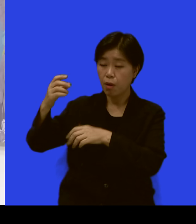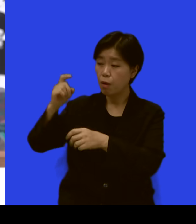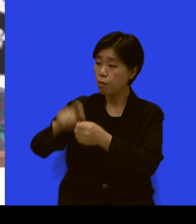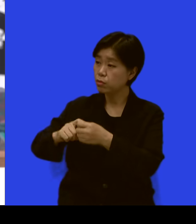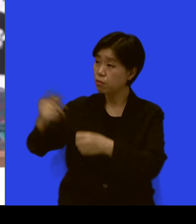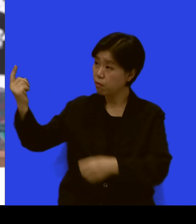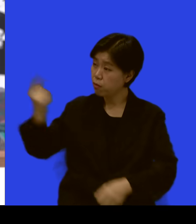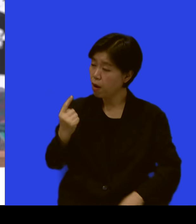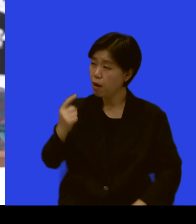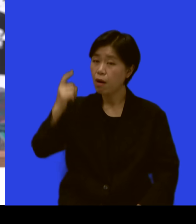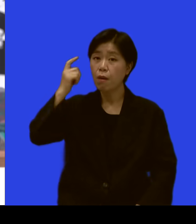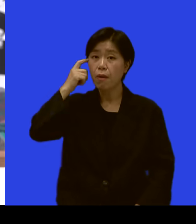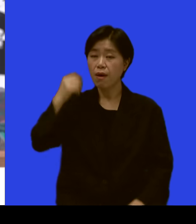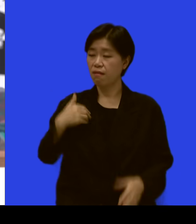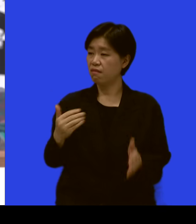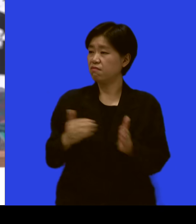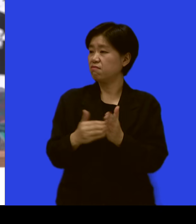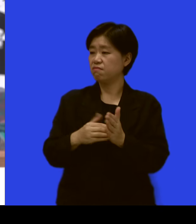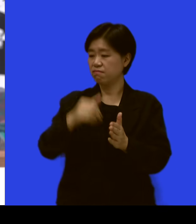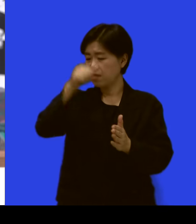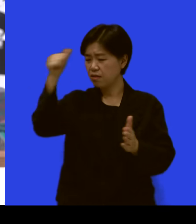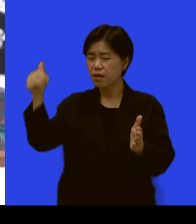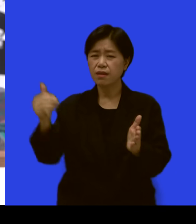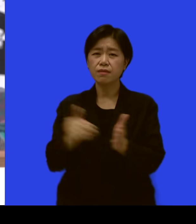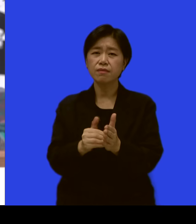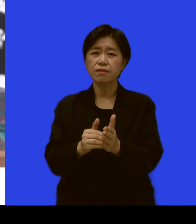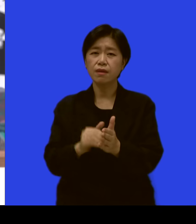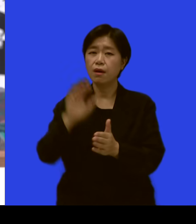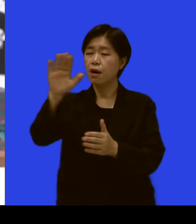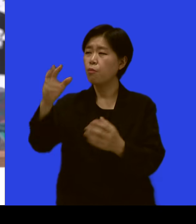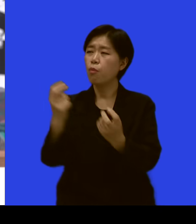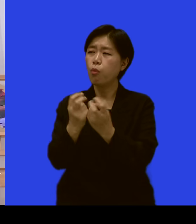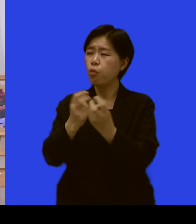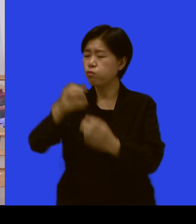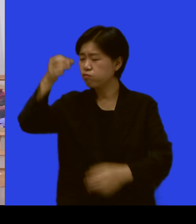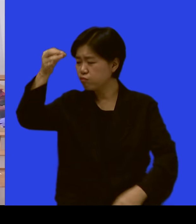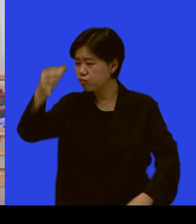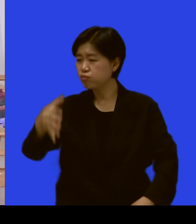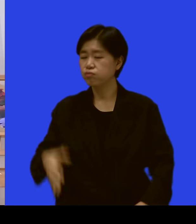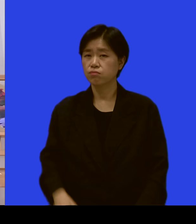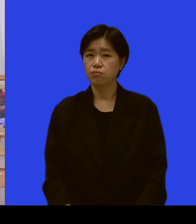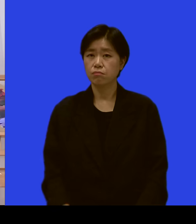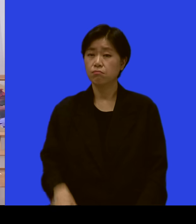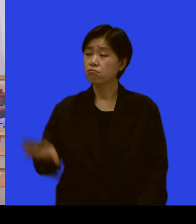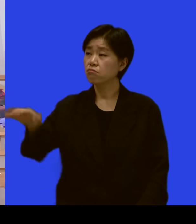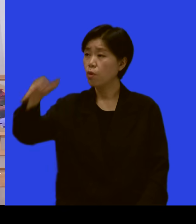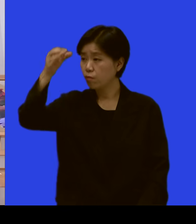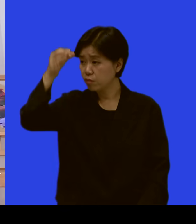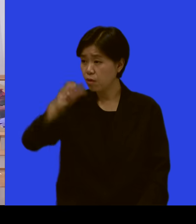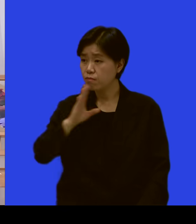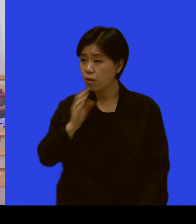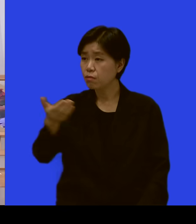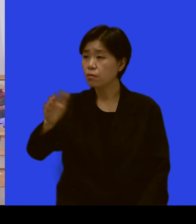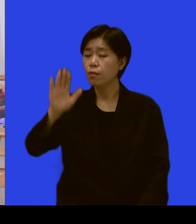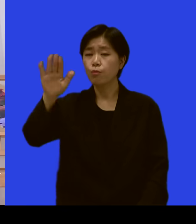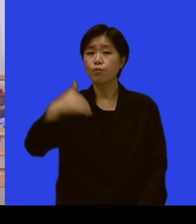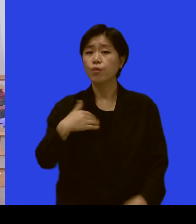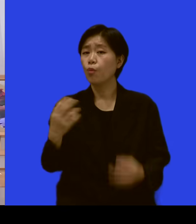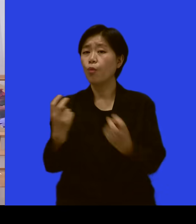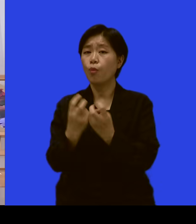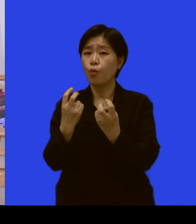오셨습니까? 네. 나 이제 다 끝난 것 같습니다. 내 인생 어떻게 하면 좋을까요? 죄송합니다. 죄송한 건 죄송한 거고 네네. 이제 어떻게